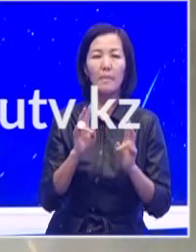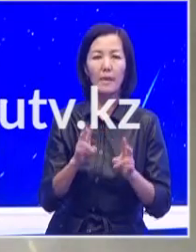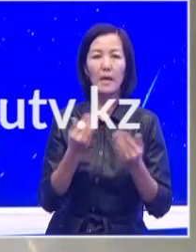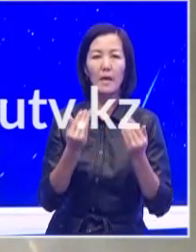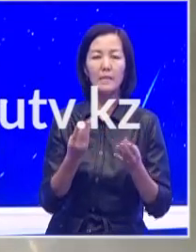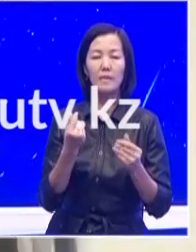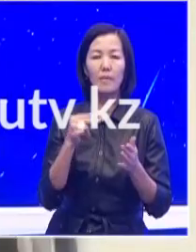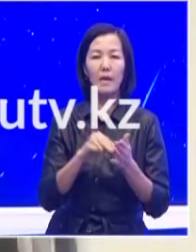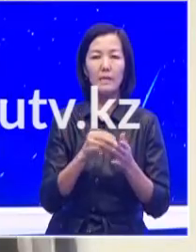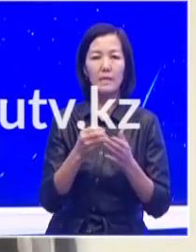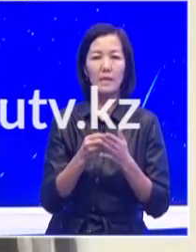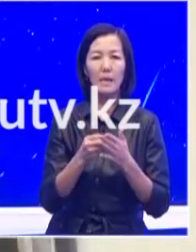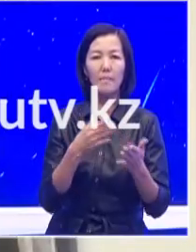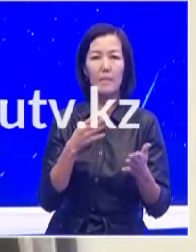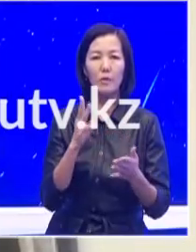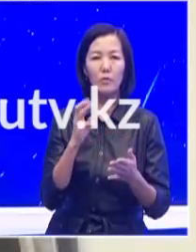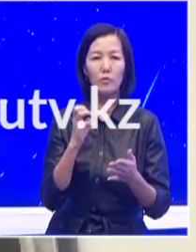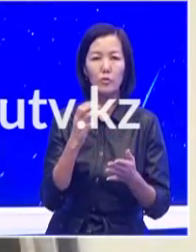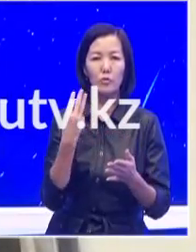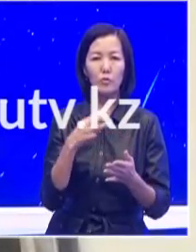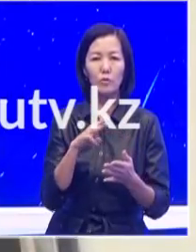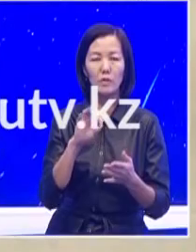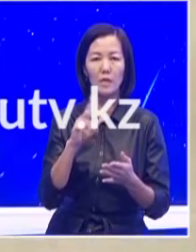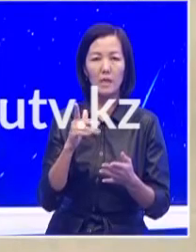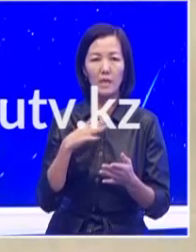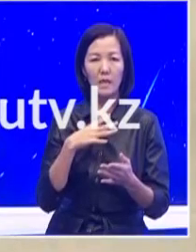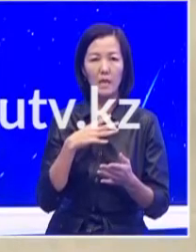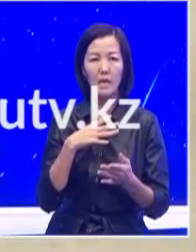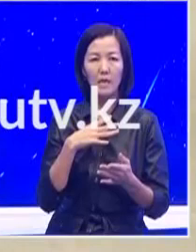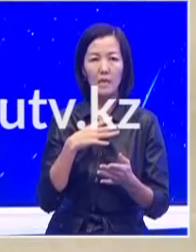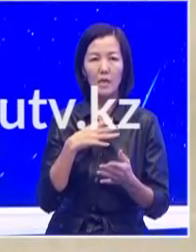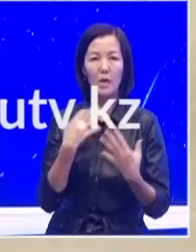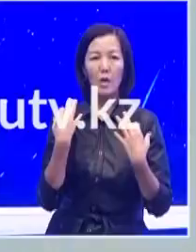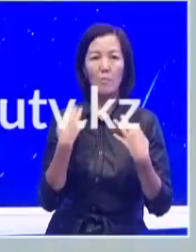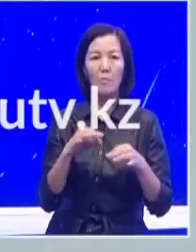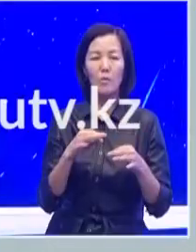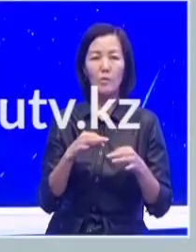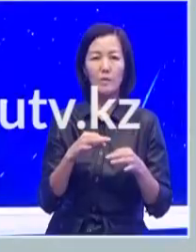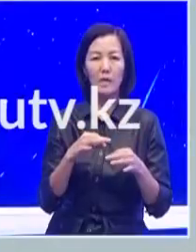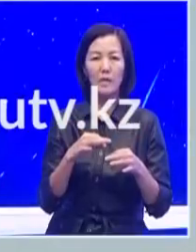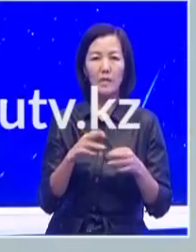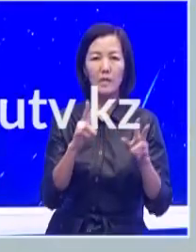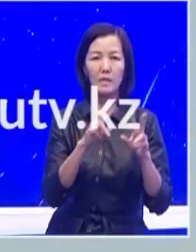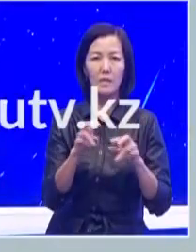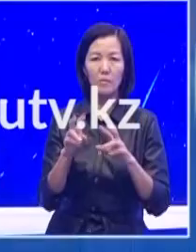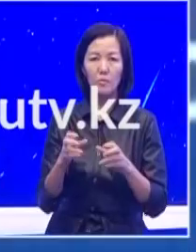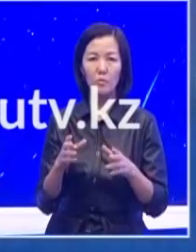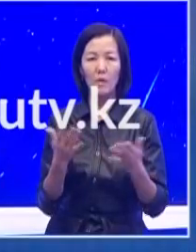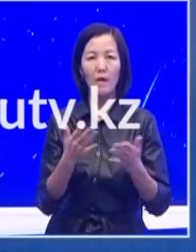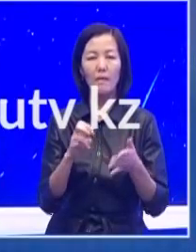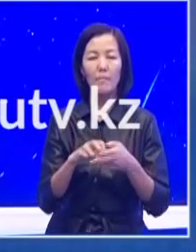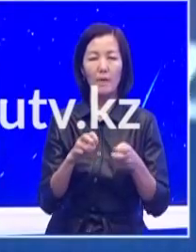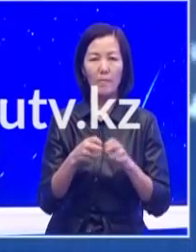бағасы бензиннен қымбат болып тұр. Мұнайдың үстінде отырып, жүргізушілердің бос канистрін құшақтап қалуына не себеп?